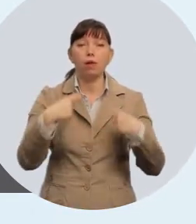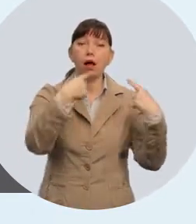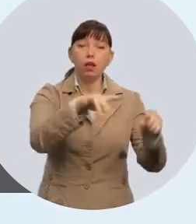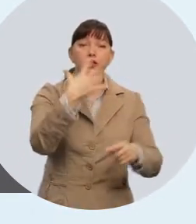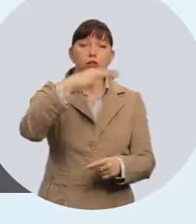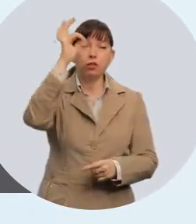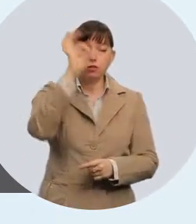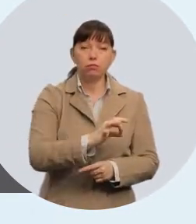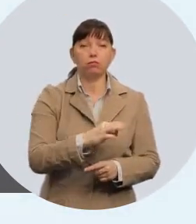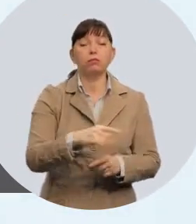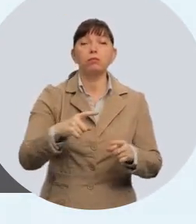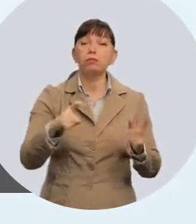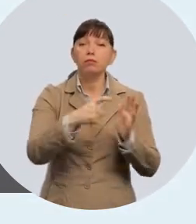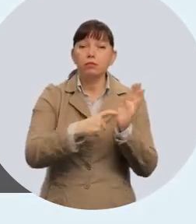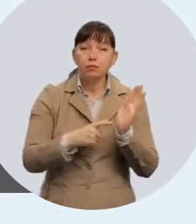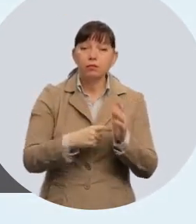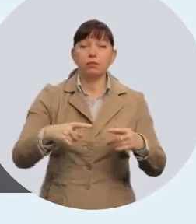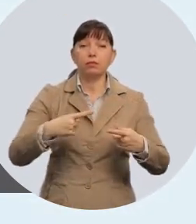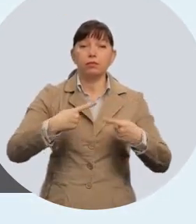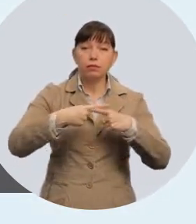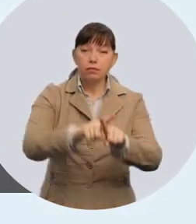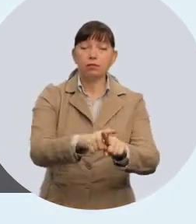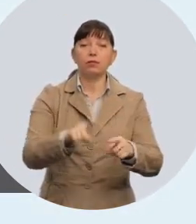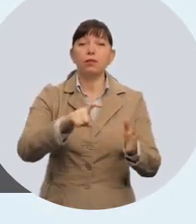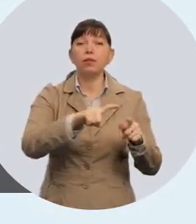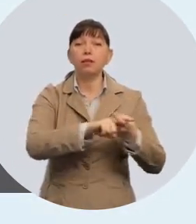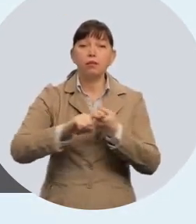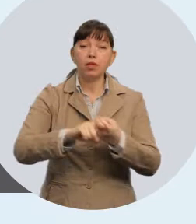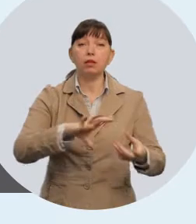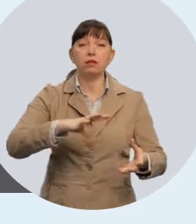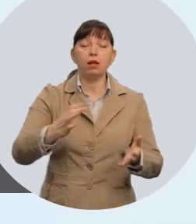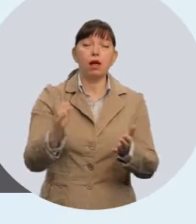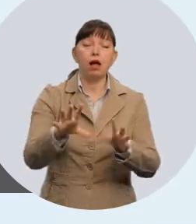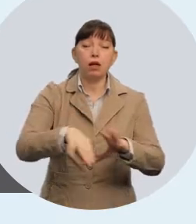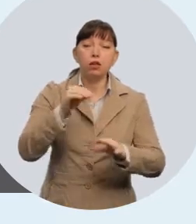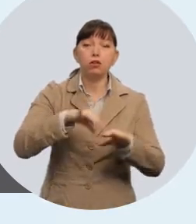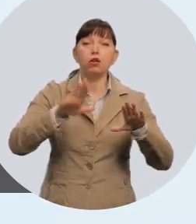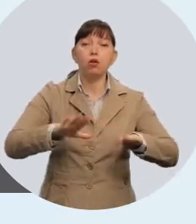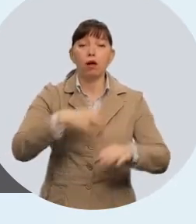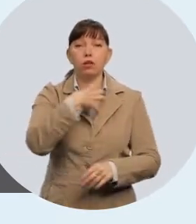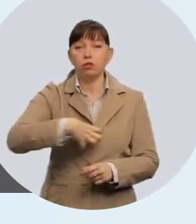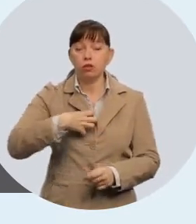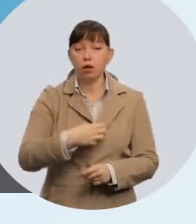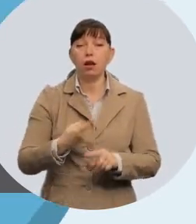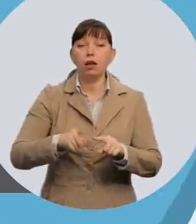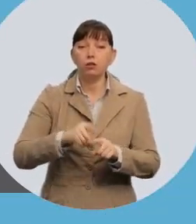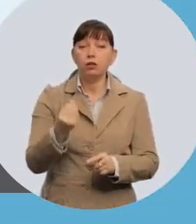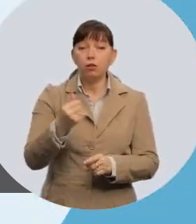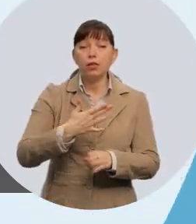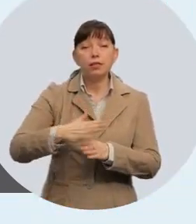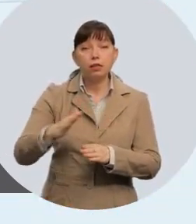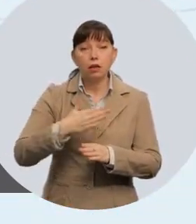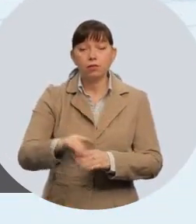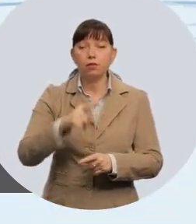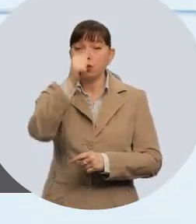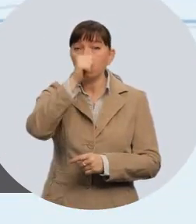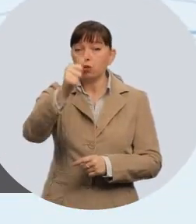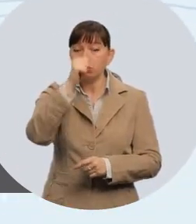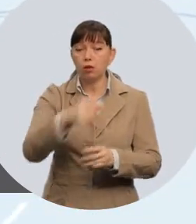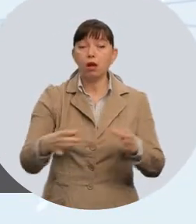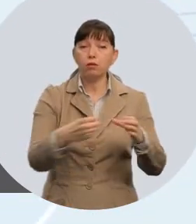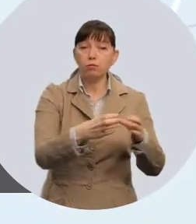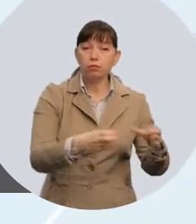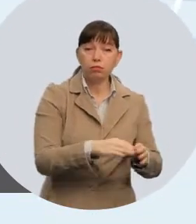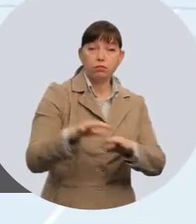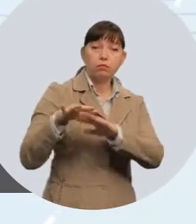altele 50% proporțional performanțelor obținute în alegerile locale generale. Alocațiile se transferă lunar în conturile